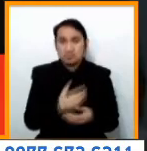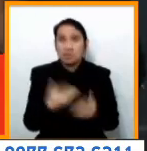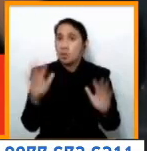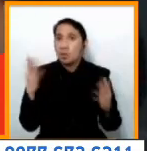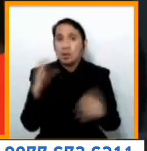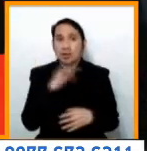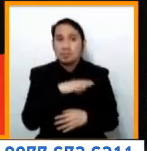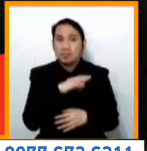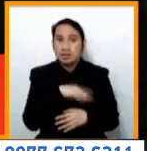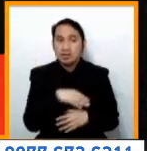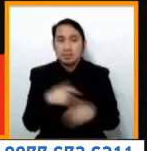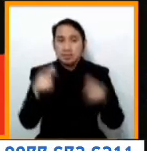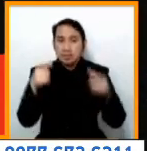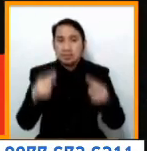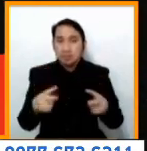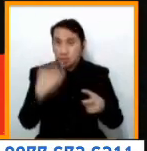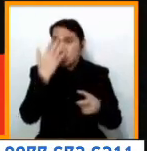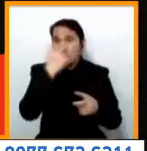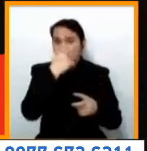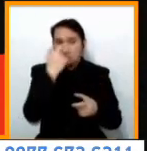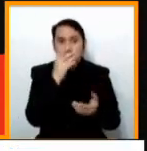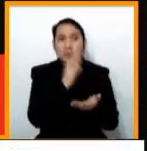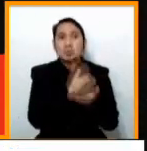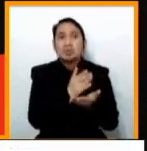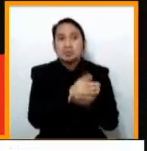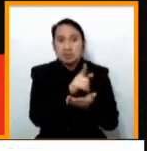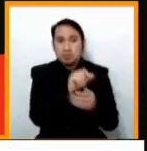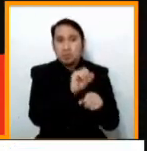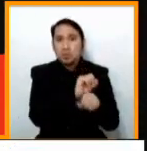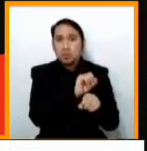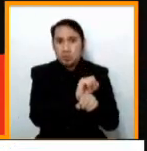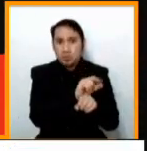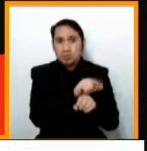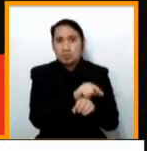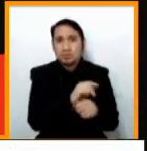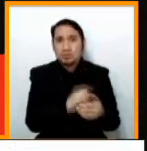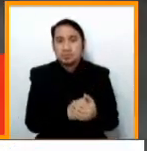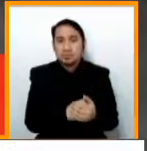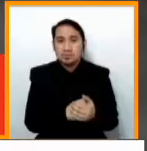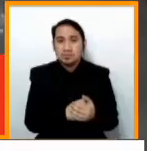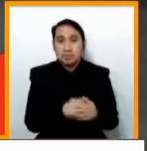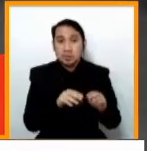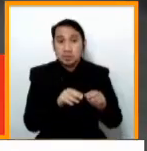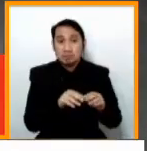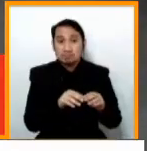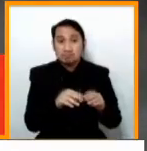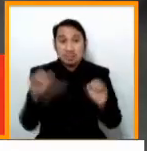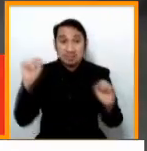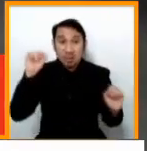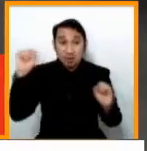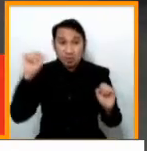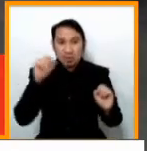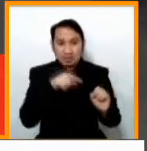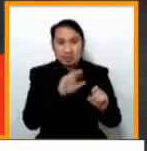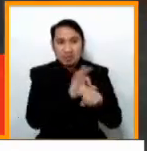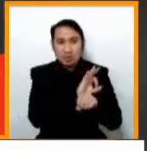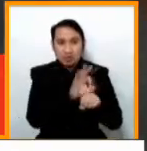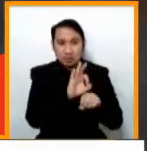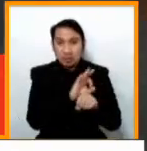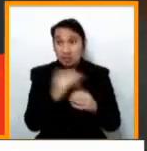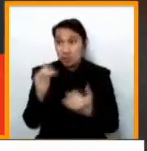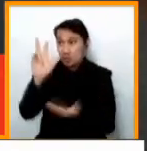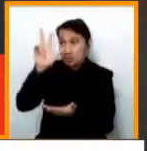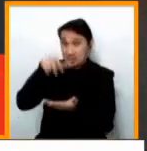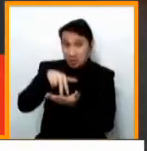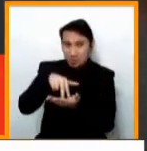lockdown dahil natitigil ang operasyon sa pinagtatrabahuhan niyang pagawaan ng tuwalya. Kaya hindi niya mapagkasya ang 3,000 piso sa